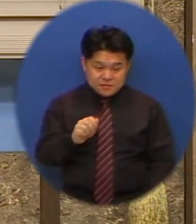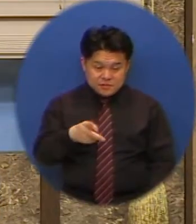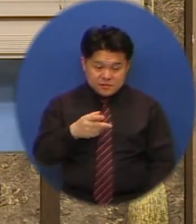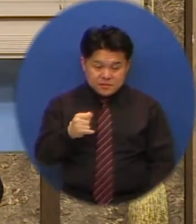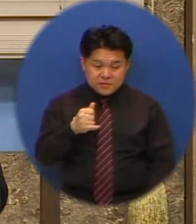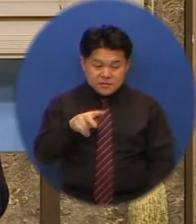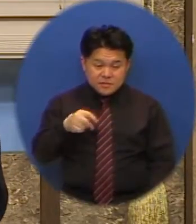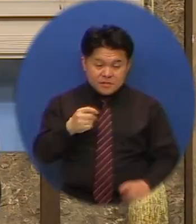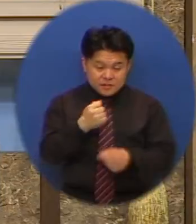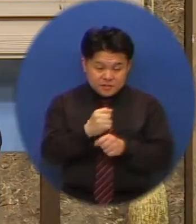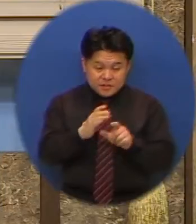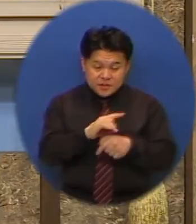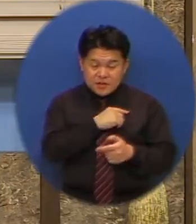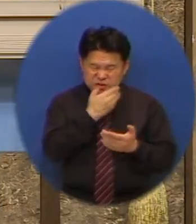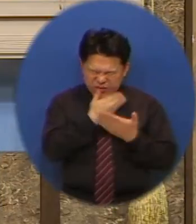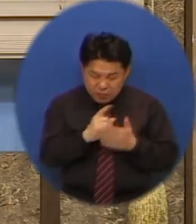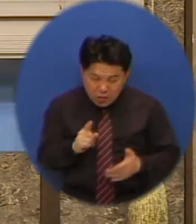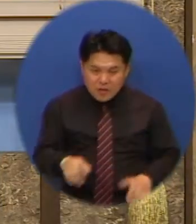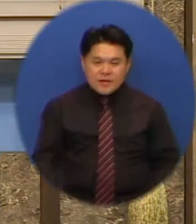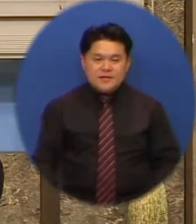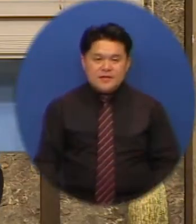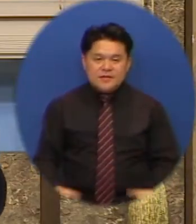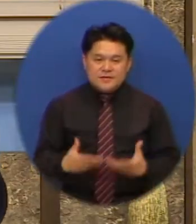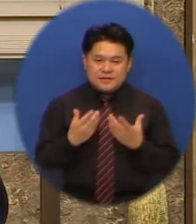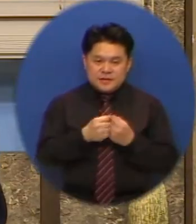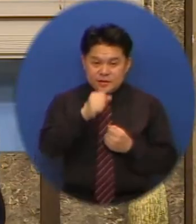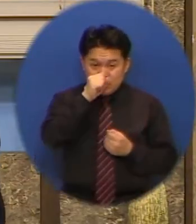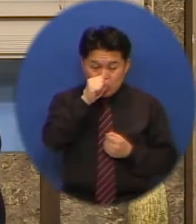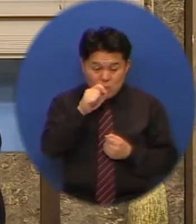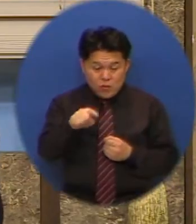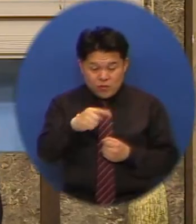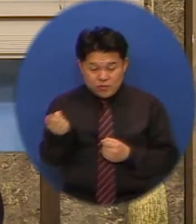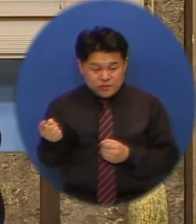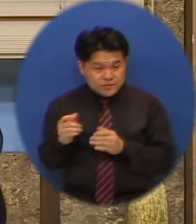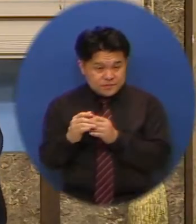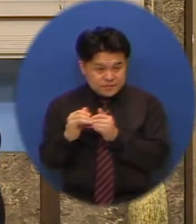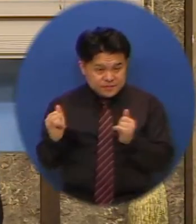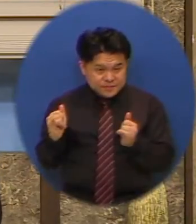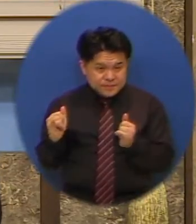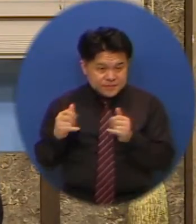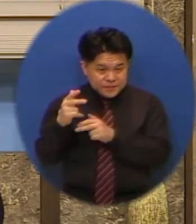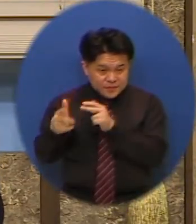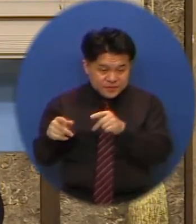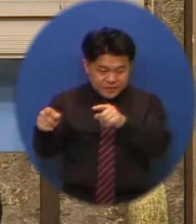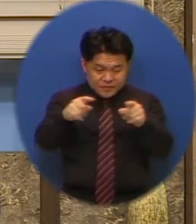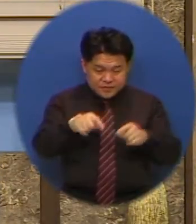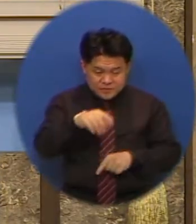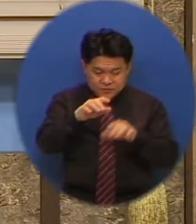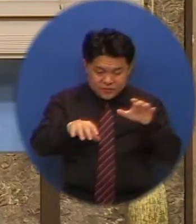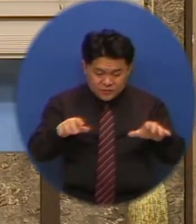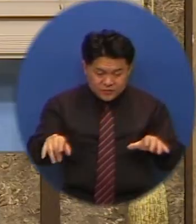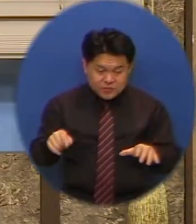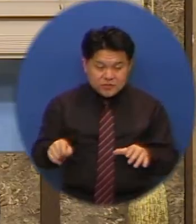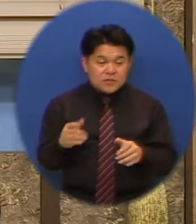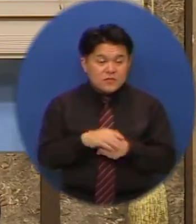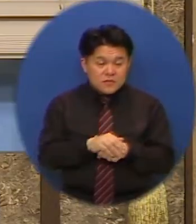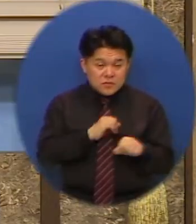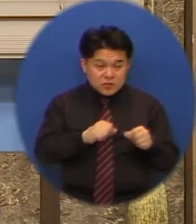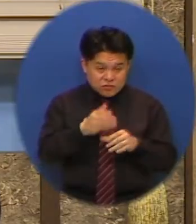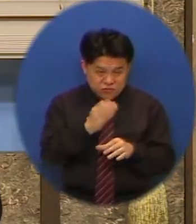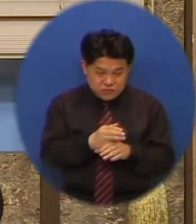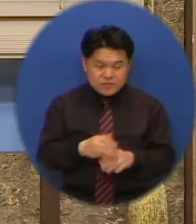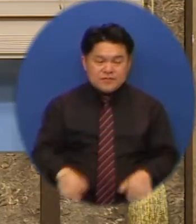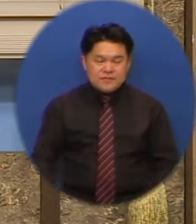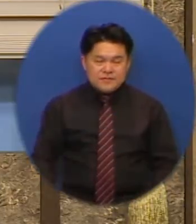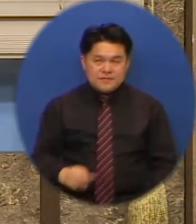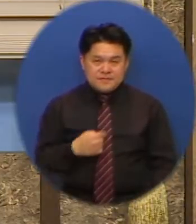사각지대를 하는데 네. 우리는 이제 좋은 이웃들 사업이라고 해서 전국의 사회복지 협의회가 이걸 하고 있습니다. 그래서 저는